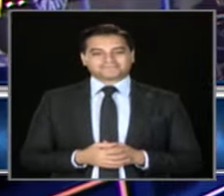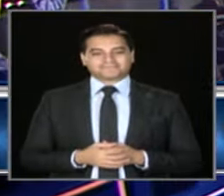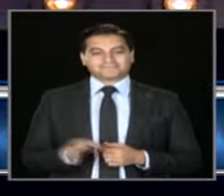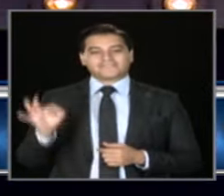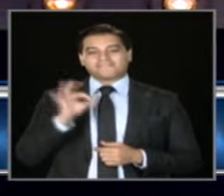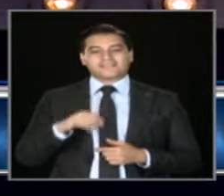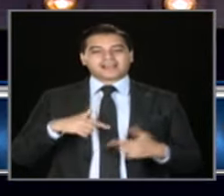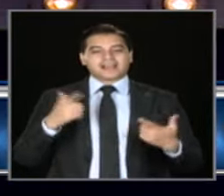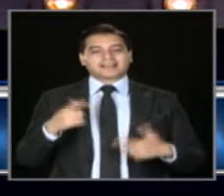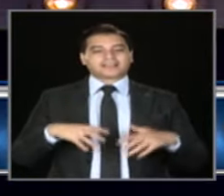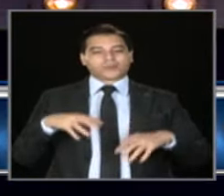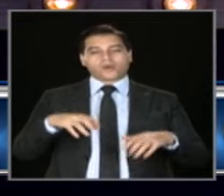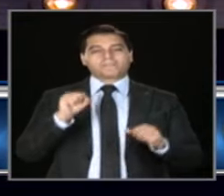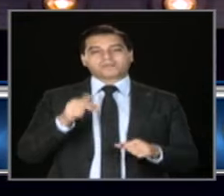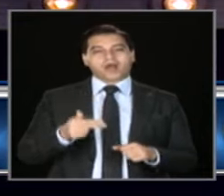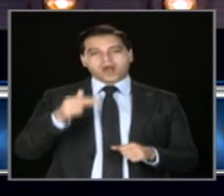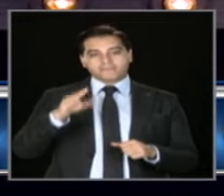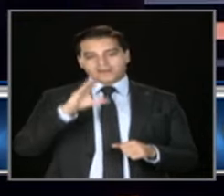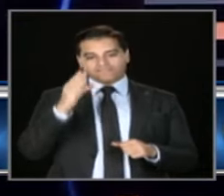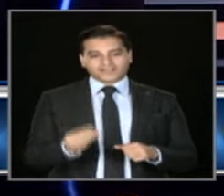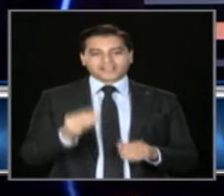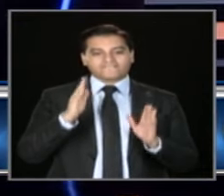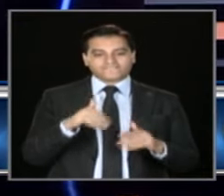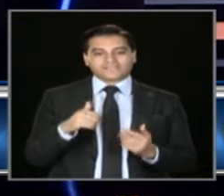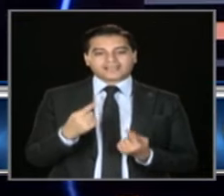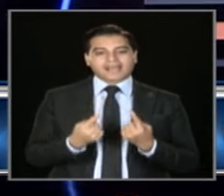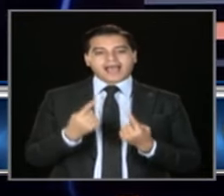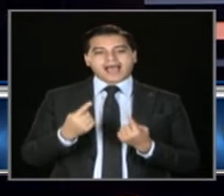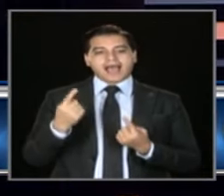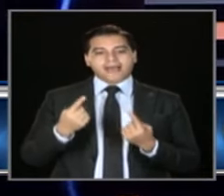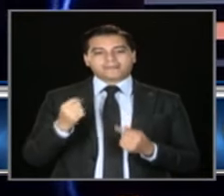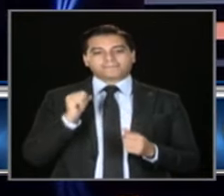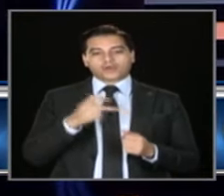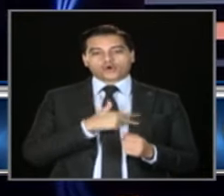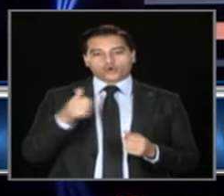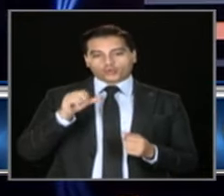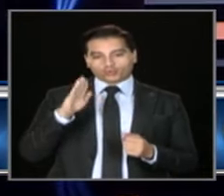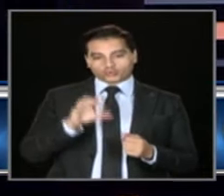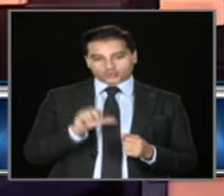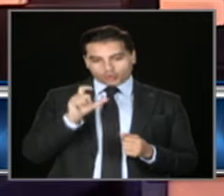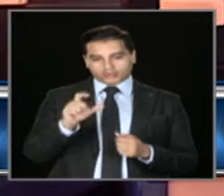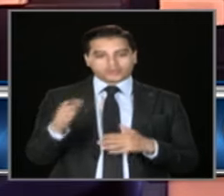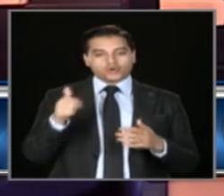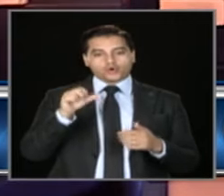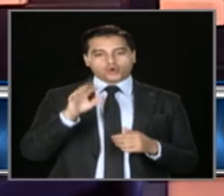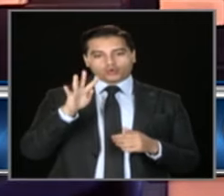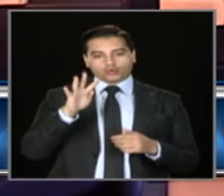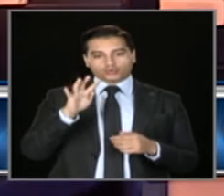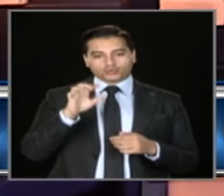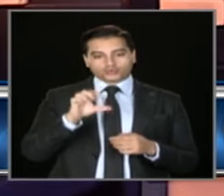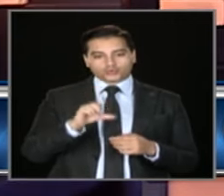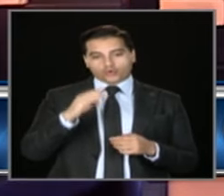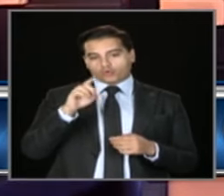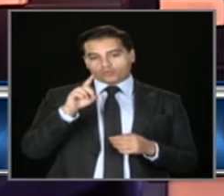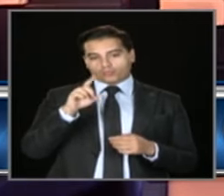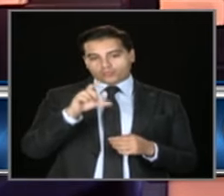هو في اي دول غرب افريقيا تقع غابه اوسون اكبو